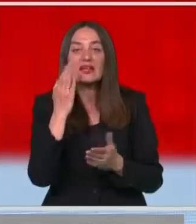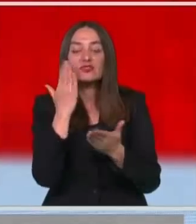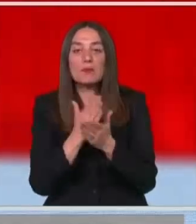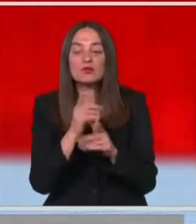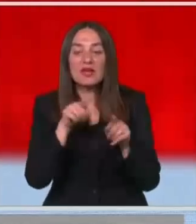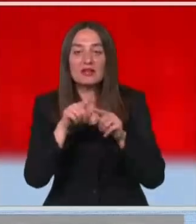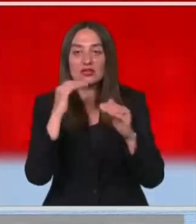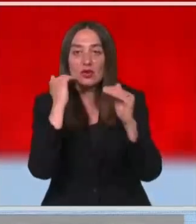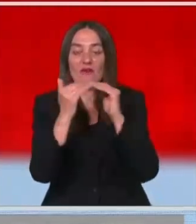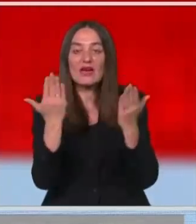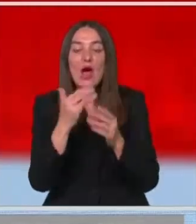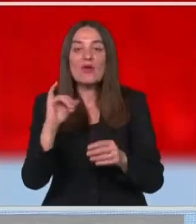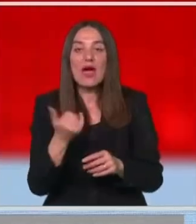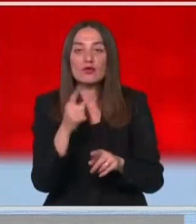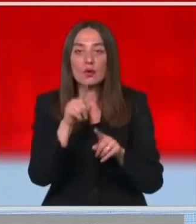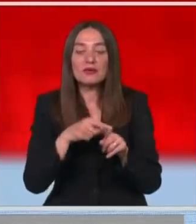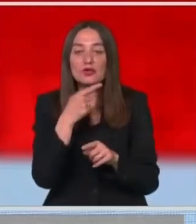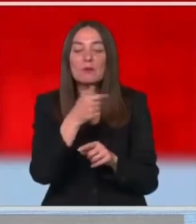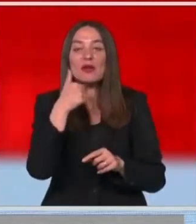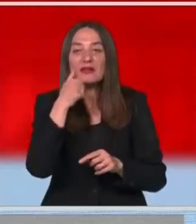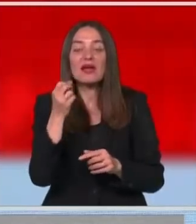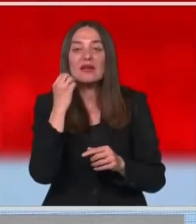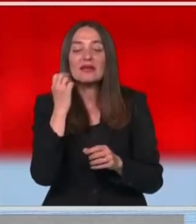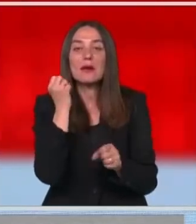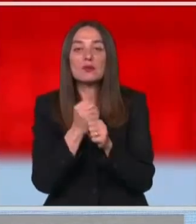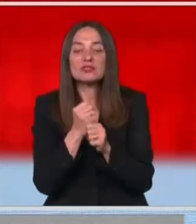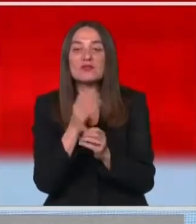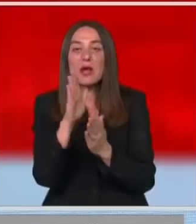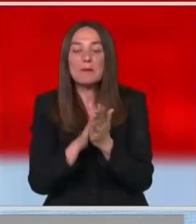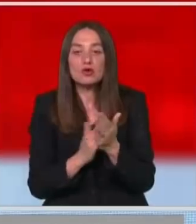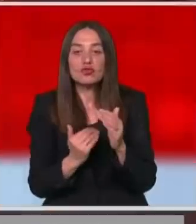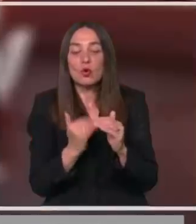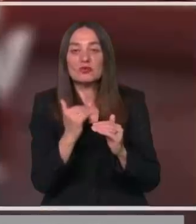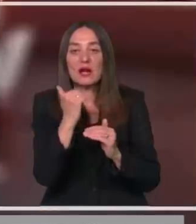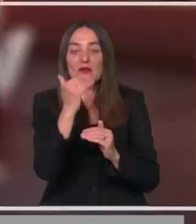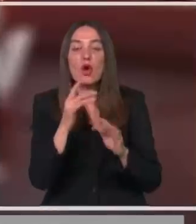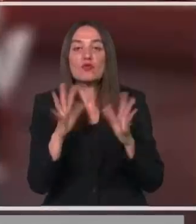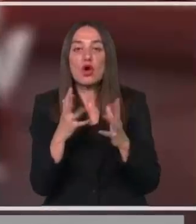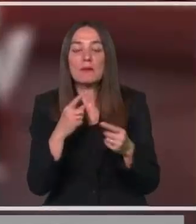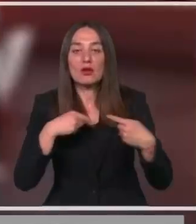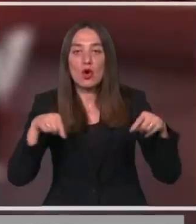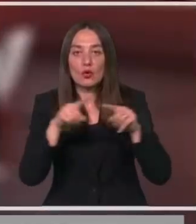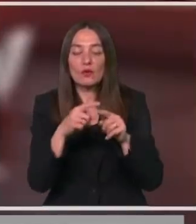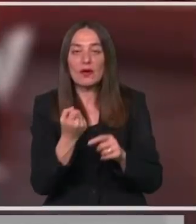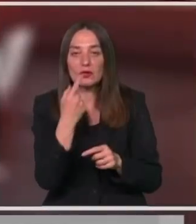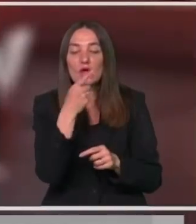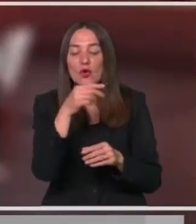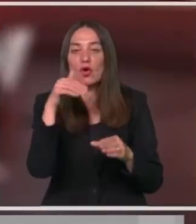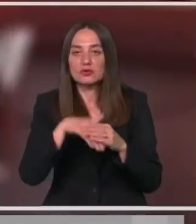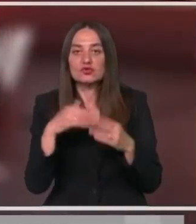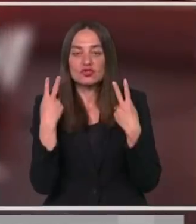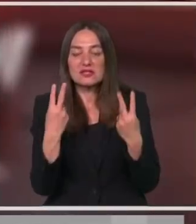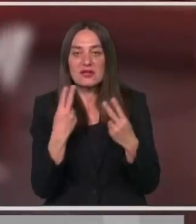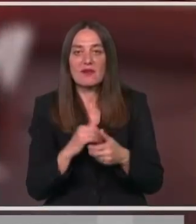na istom nivou kao u januaru mesecu će biti onaj dan kada poslovanje krene u trendovima u normalnim okvirima da se dešava. I to je suštinski